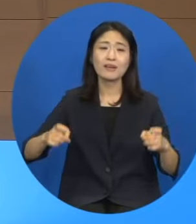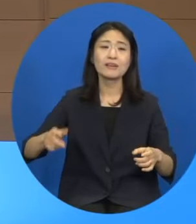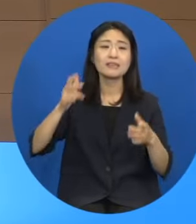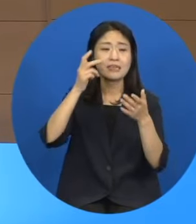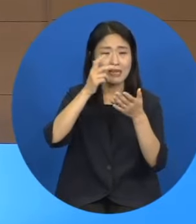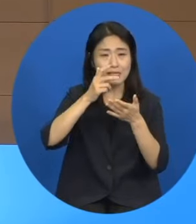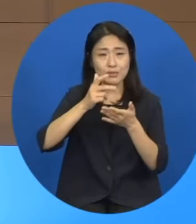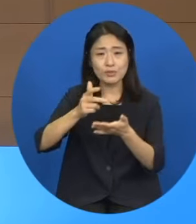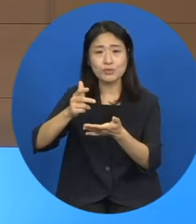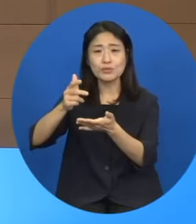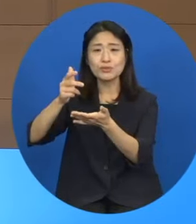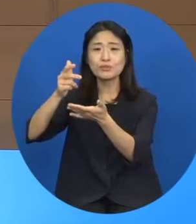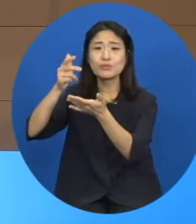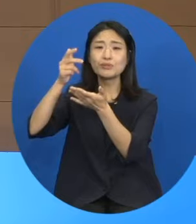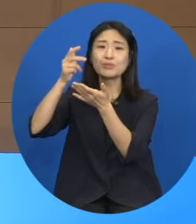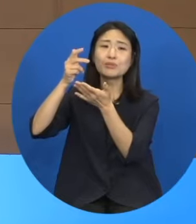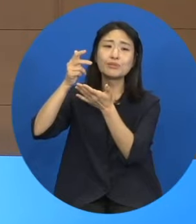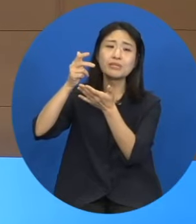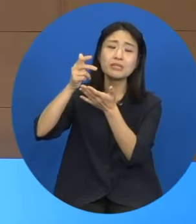산성